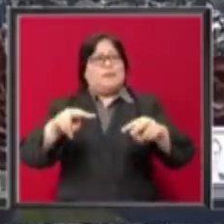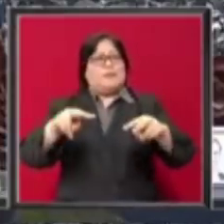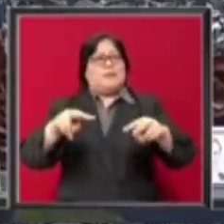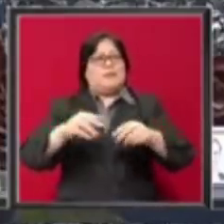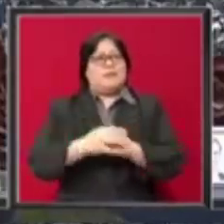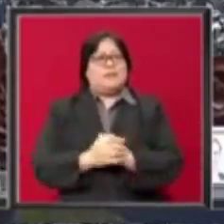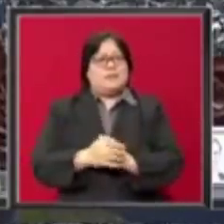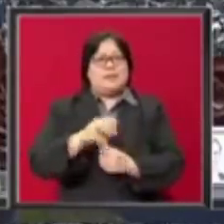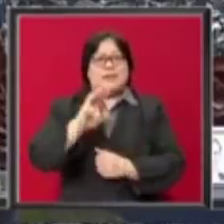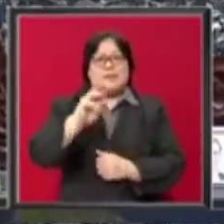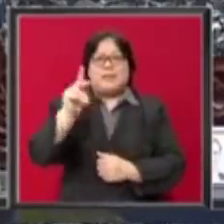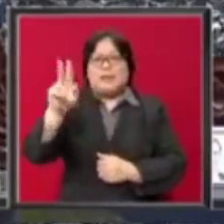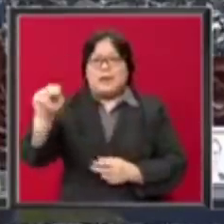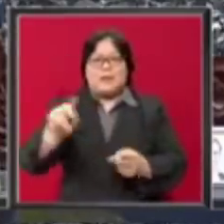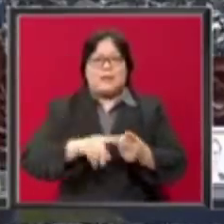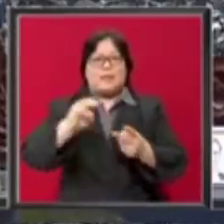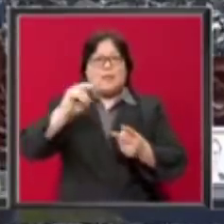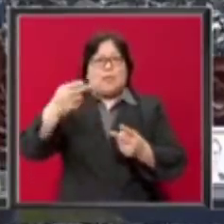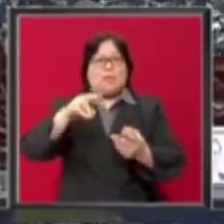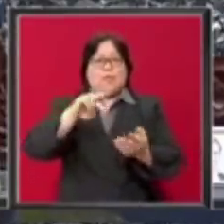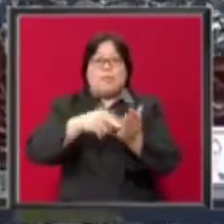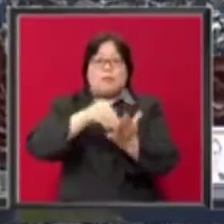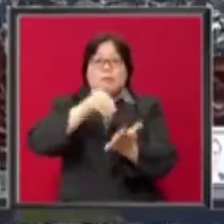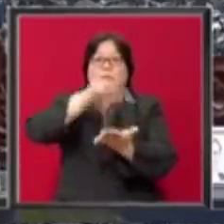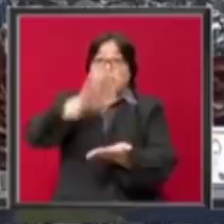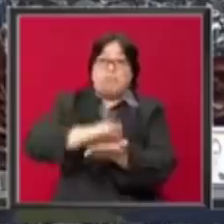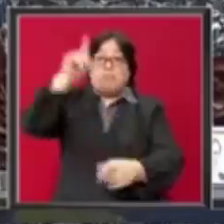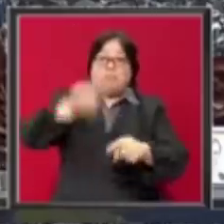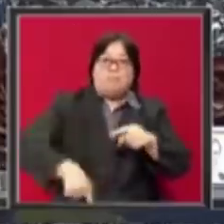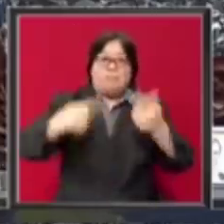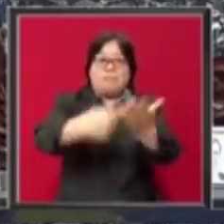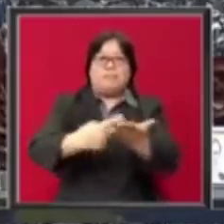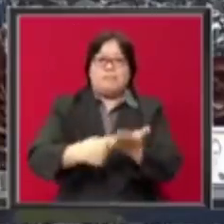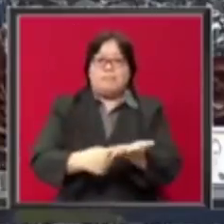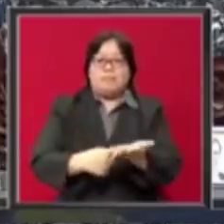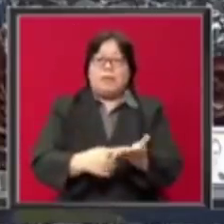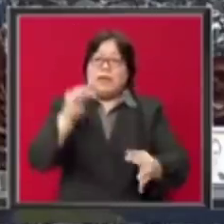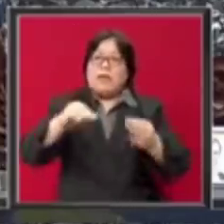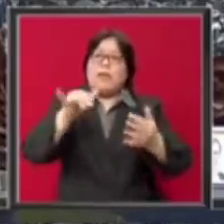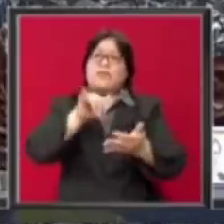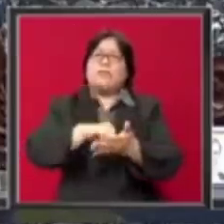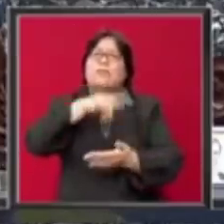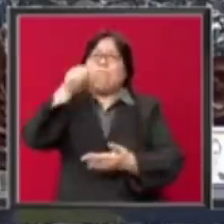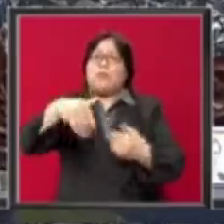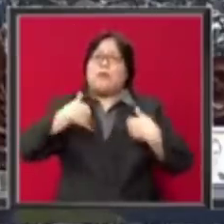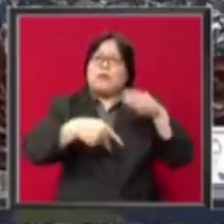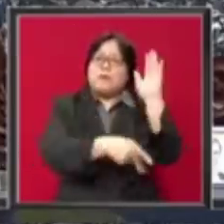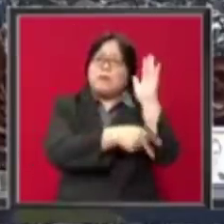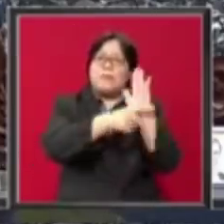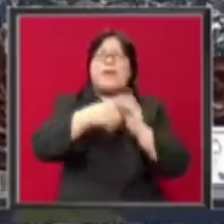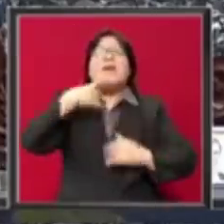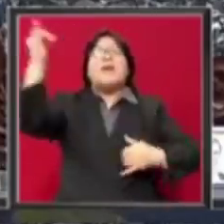daripada MKN, Kementerian Kesihatan itu muktamad sampai tak boleh dibahaskan. Kalau gitu tak perlu ada parlimen.